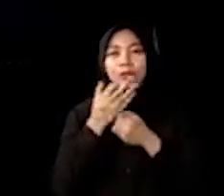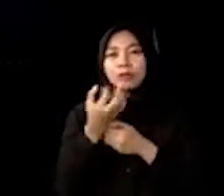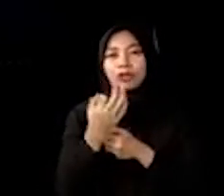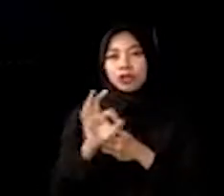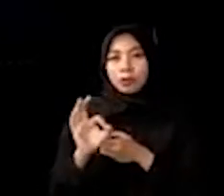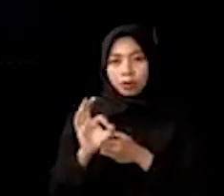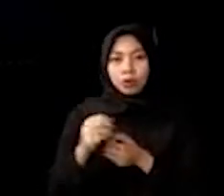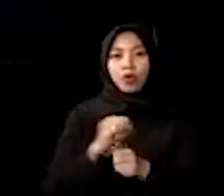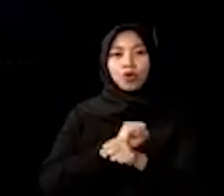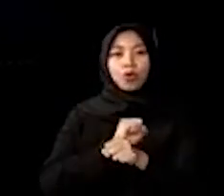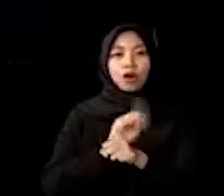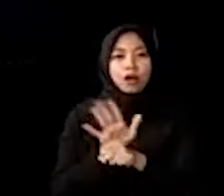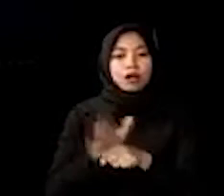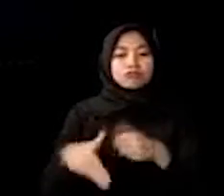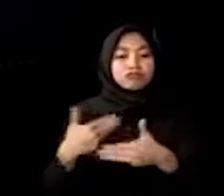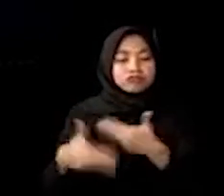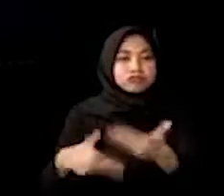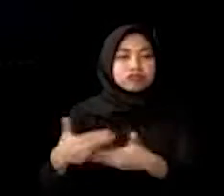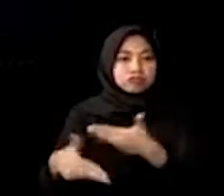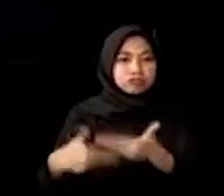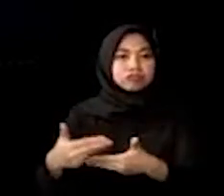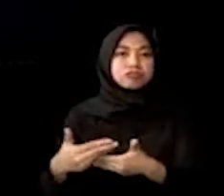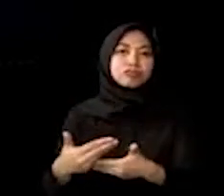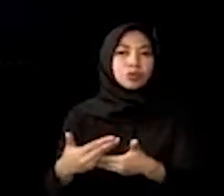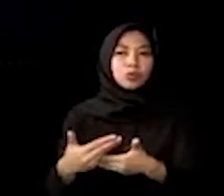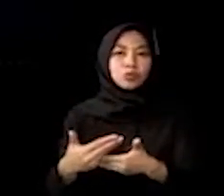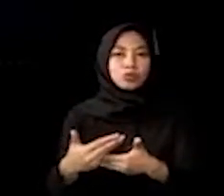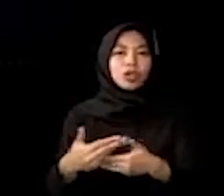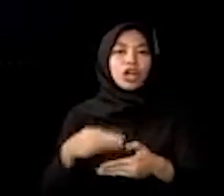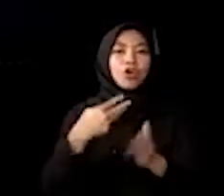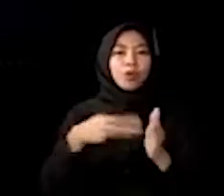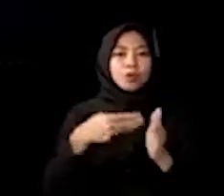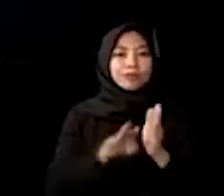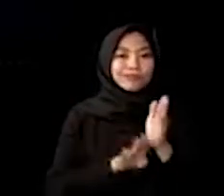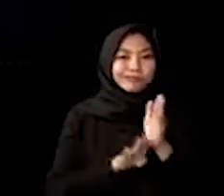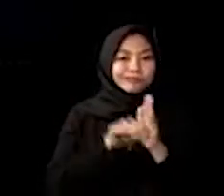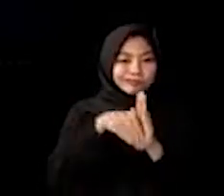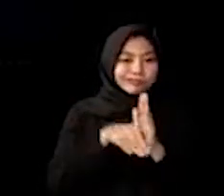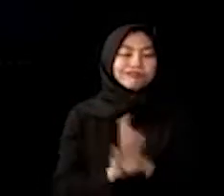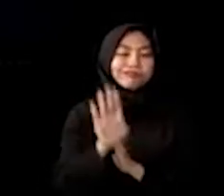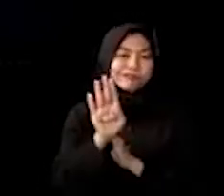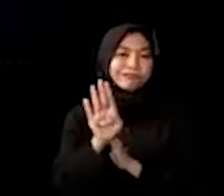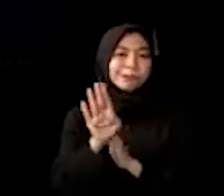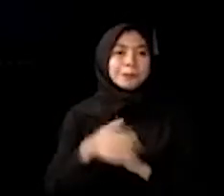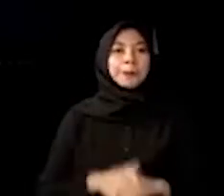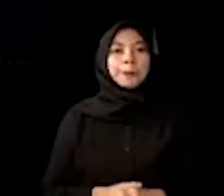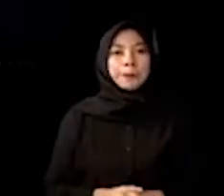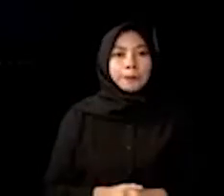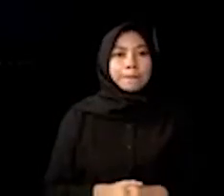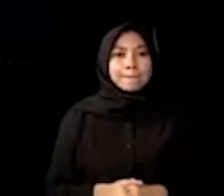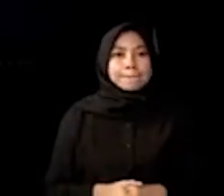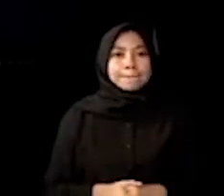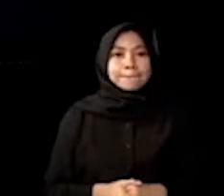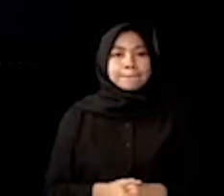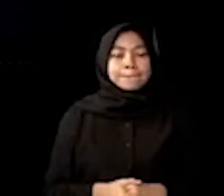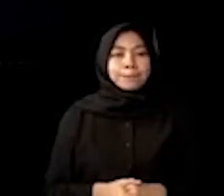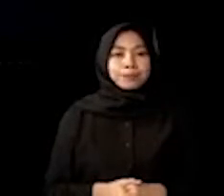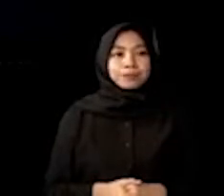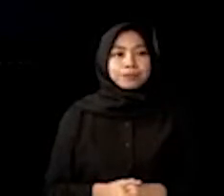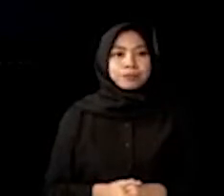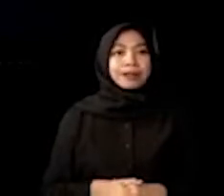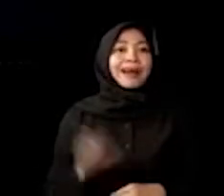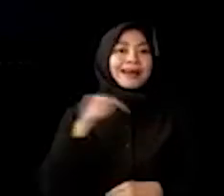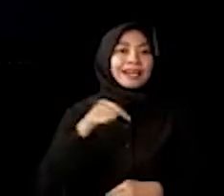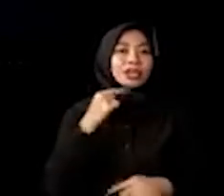dari penanganan covid-19 dan pemulihan ekonomi nasional kali ini kita akan membahas tiga isu yang